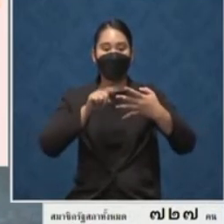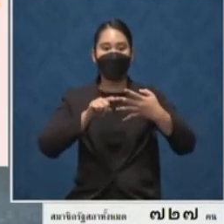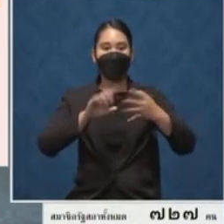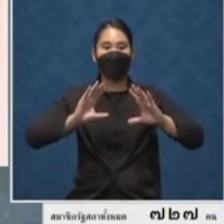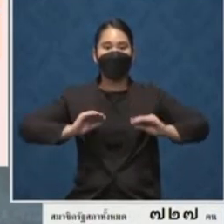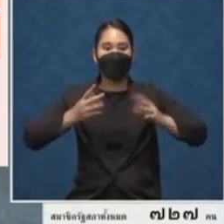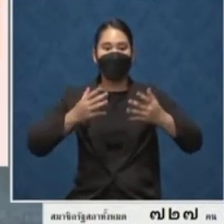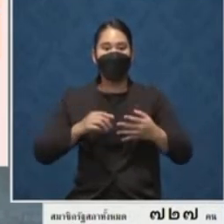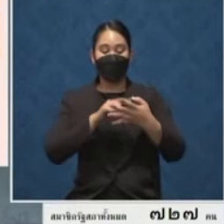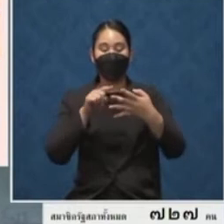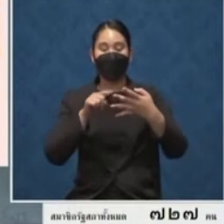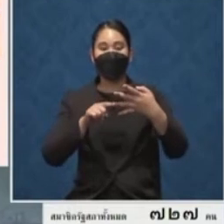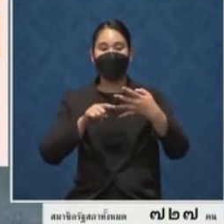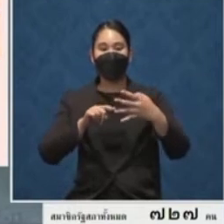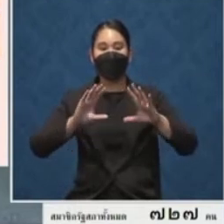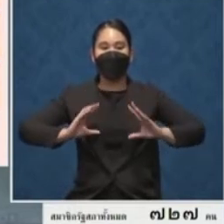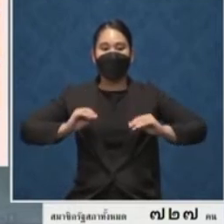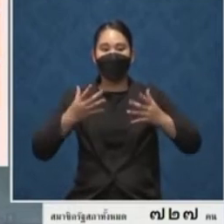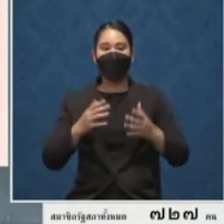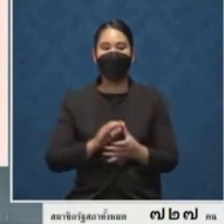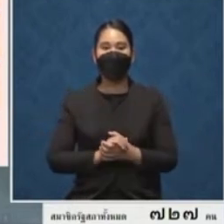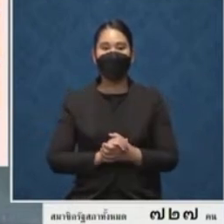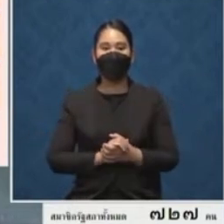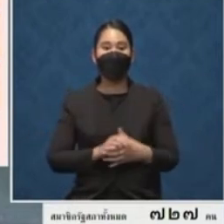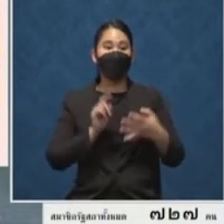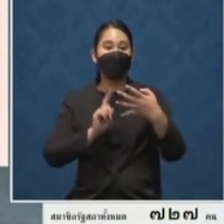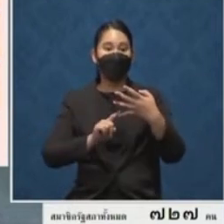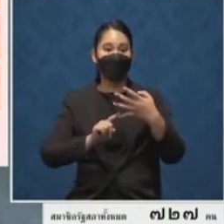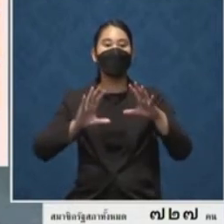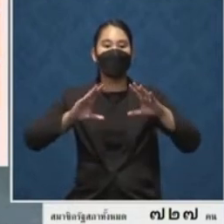การ3ไม่รับหลักการ4รับหลักการ